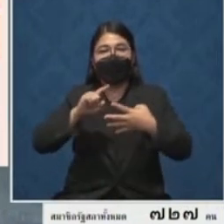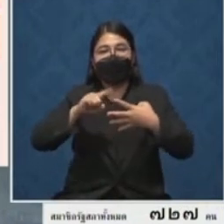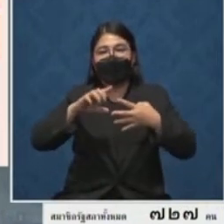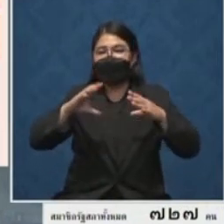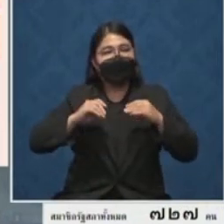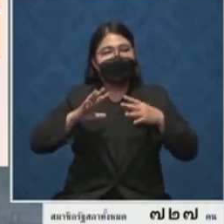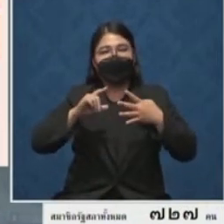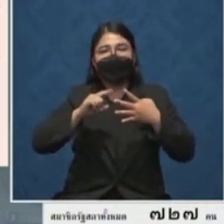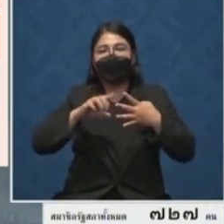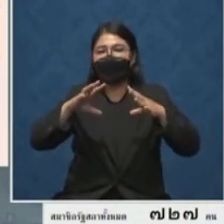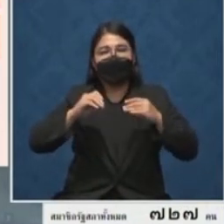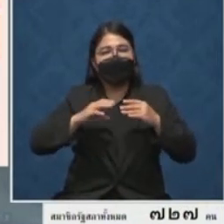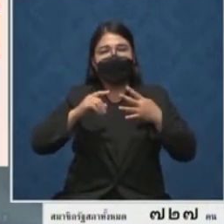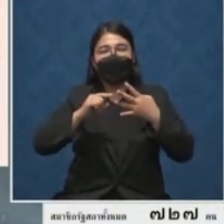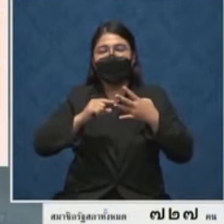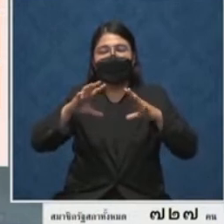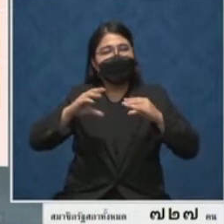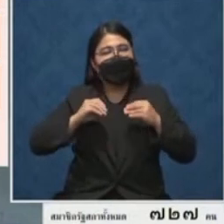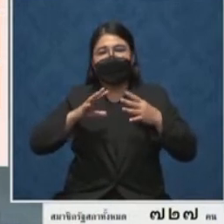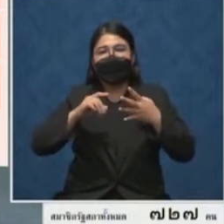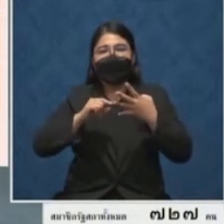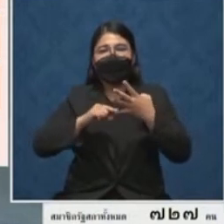ลักการ4ไม่รับหลักการ